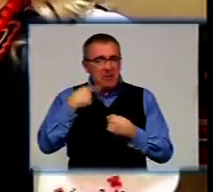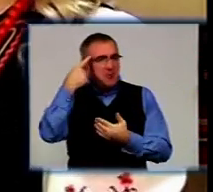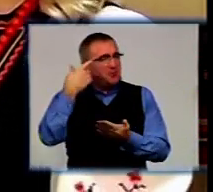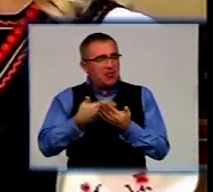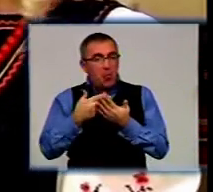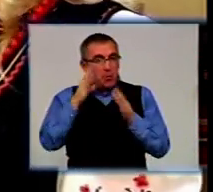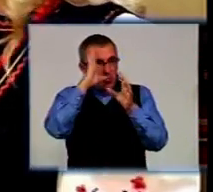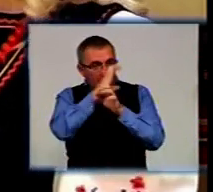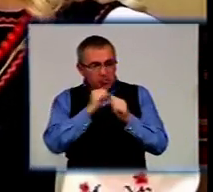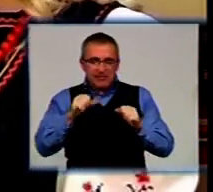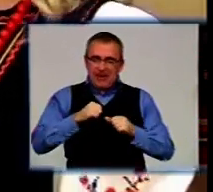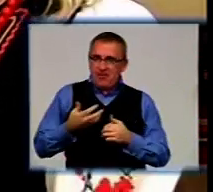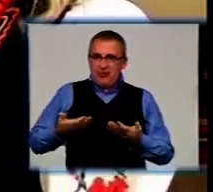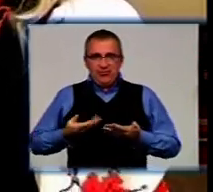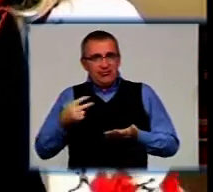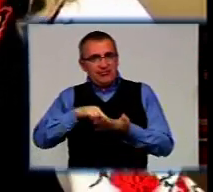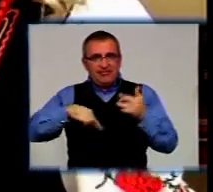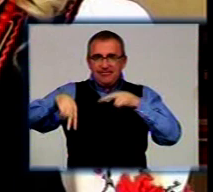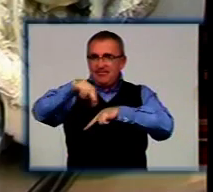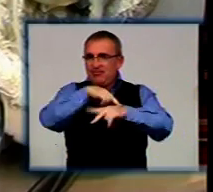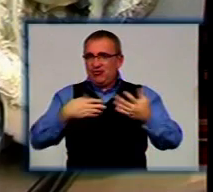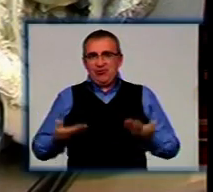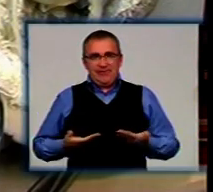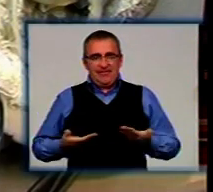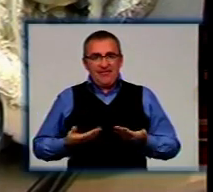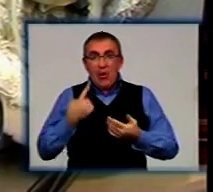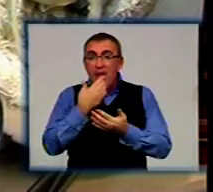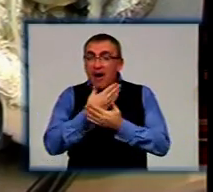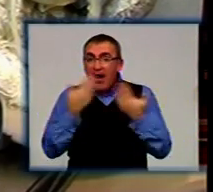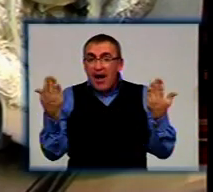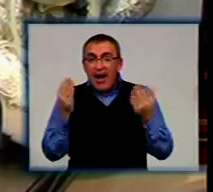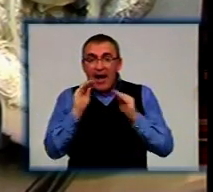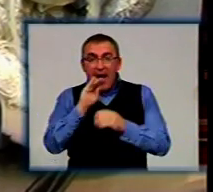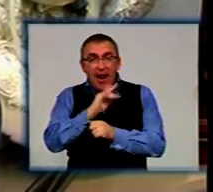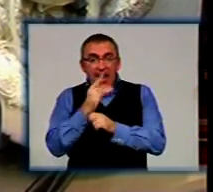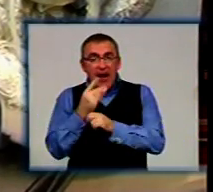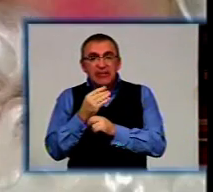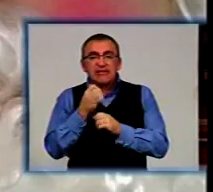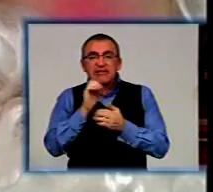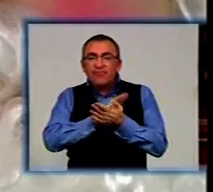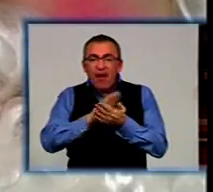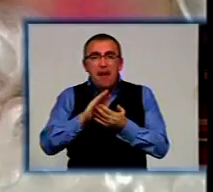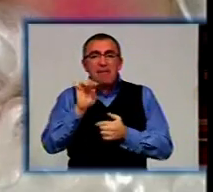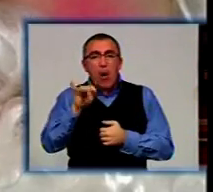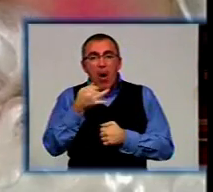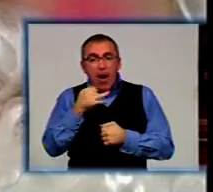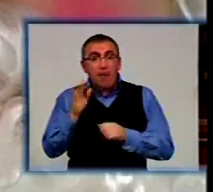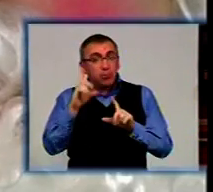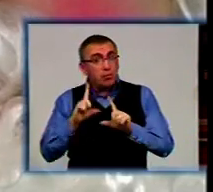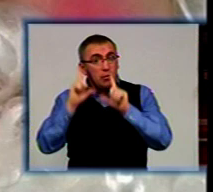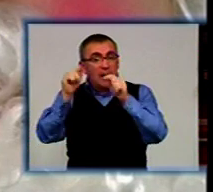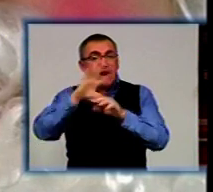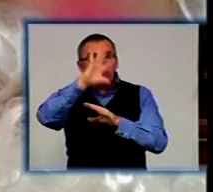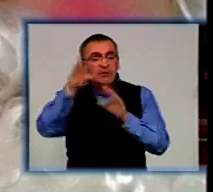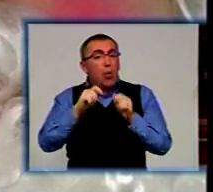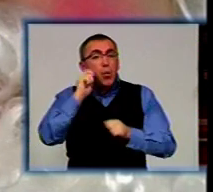здається, що вони вночі оживають і живуть своїм життям. Одна із останніх авторських ляльок – Святий Миколай. Вже незабаром він, як і Меланка, поїде на